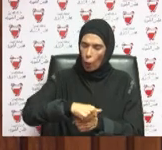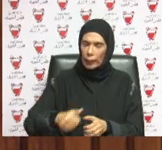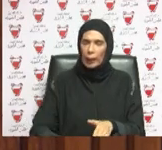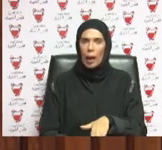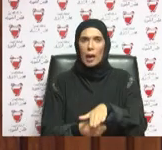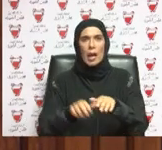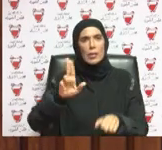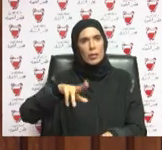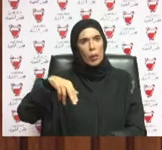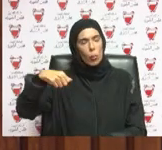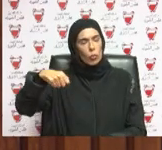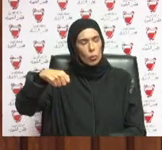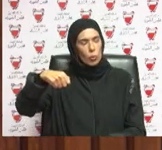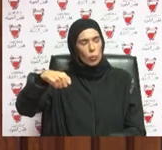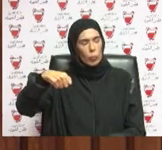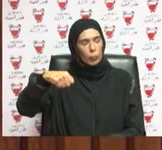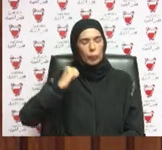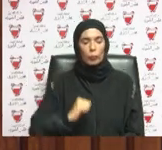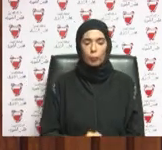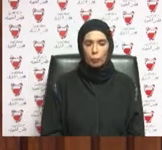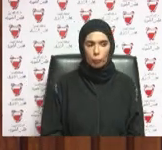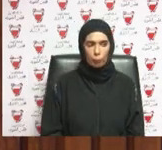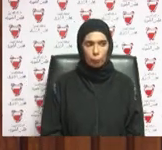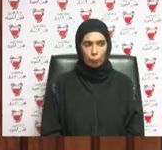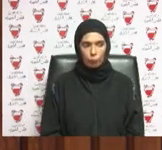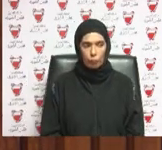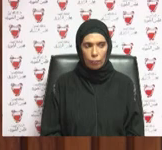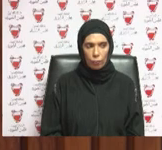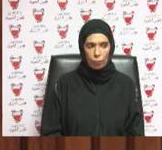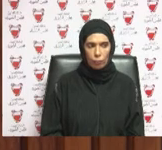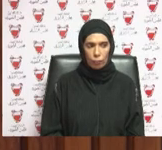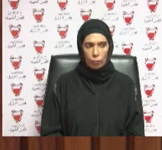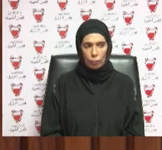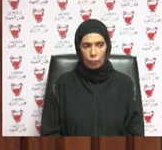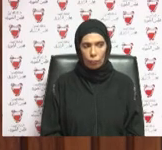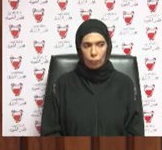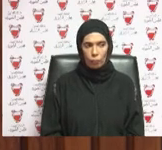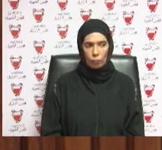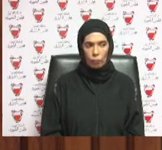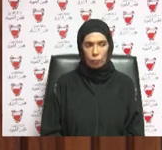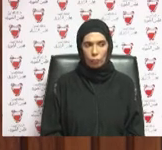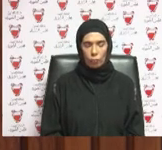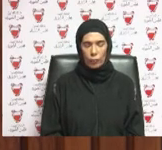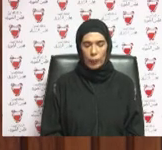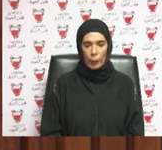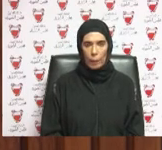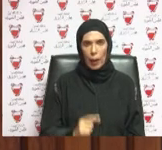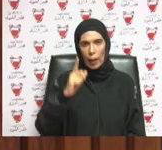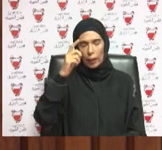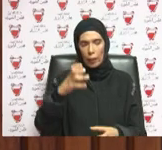خليفة ولي العهد نائب القائد الأعلى رئيس مجلس الوزراء حفظه